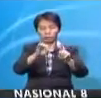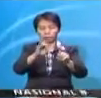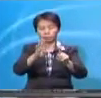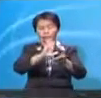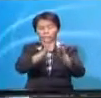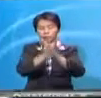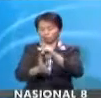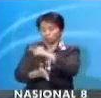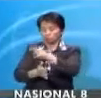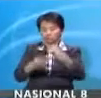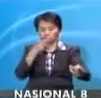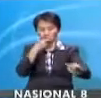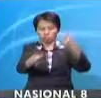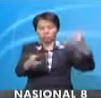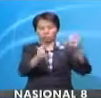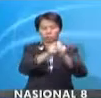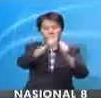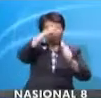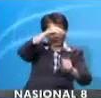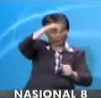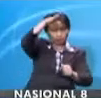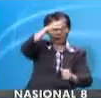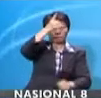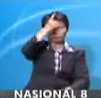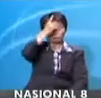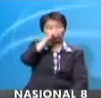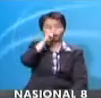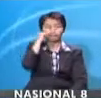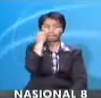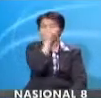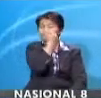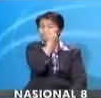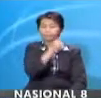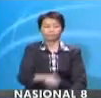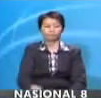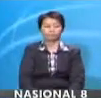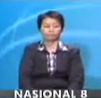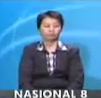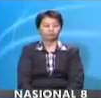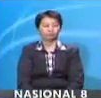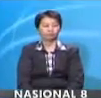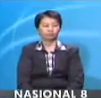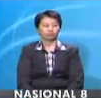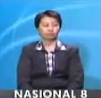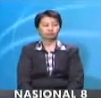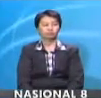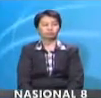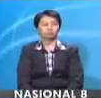beliau berselisih pendapat dengan abangnya, Datuk Sri Najib Tun Razak.